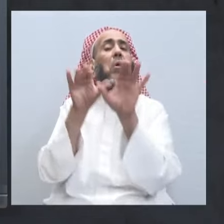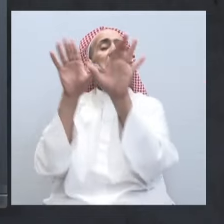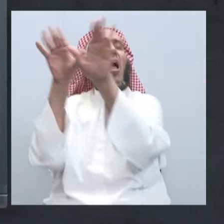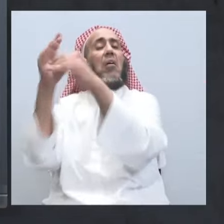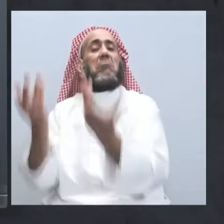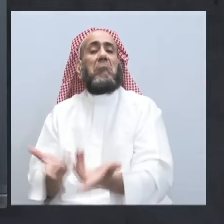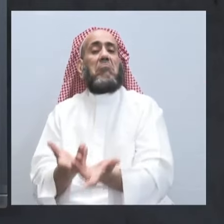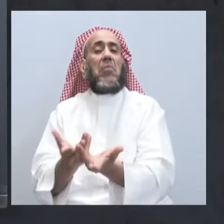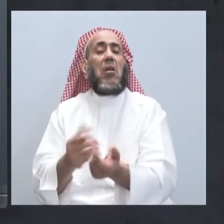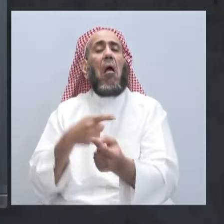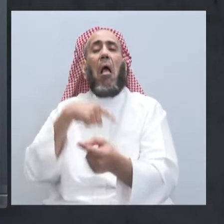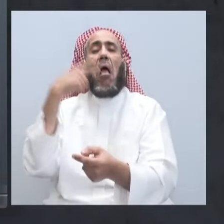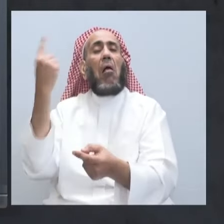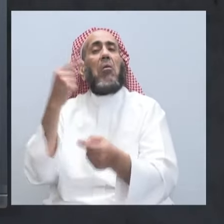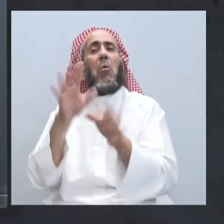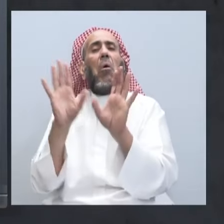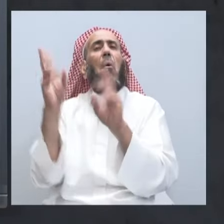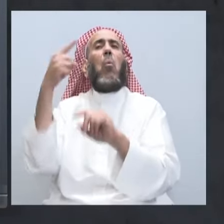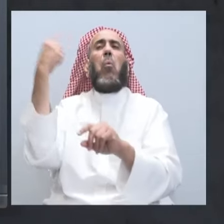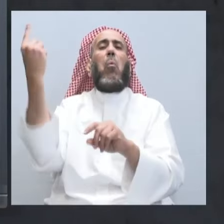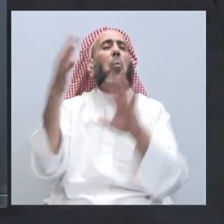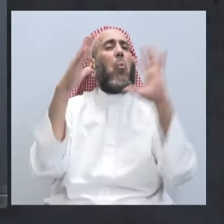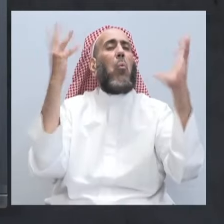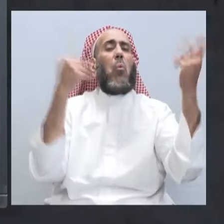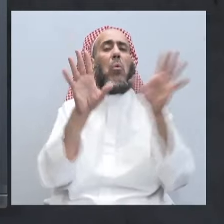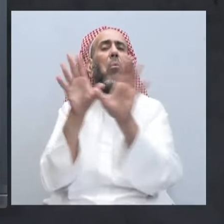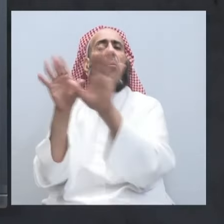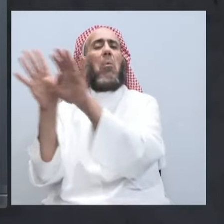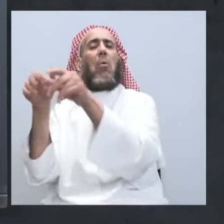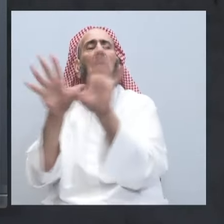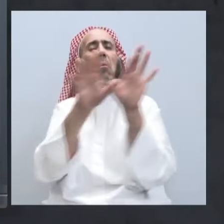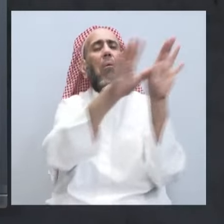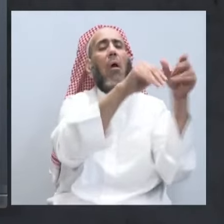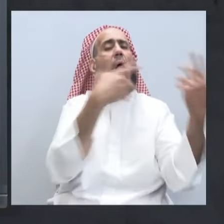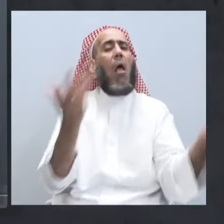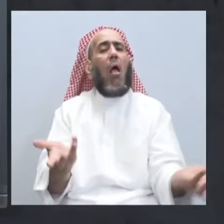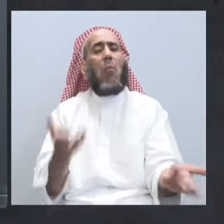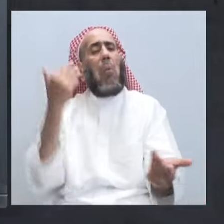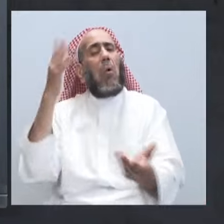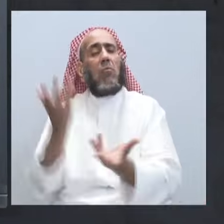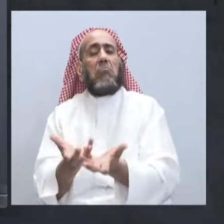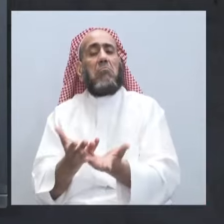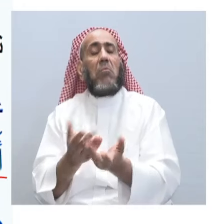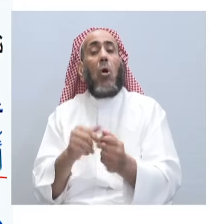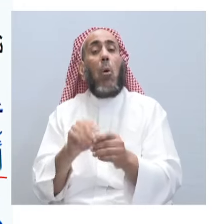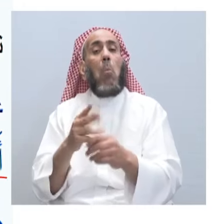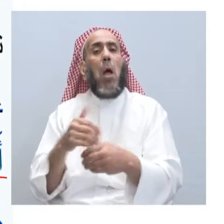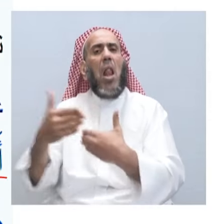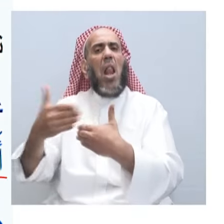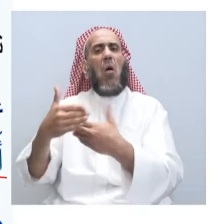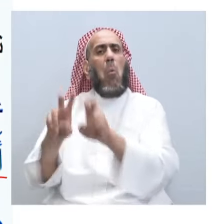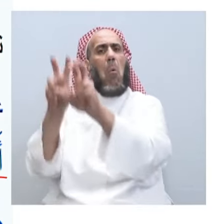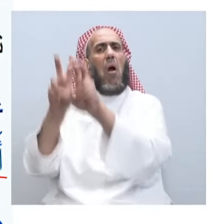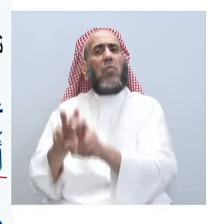يطير اينما يرى الرياح واينما يرى رزقه بشكل عشوائي واضح من ردته